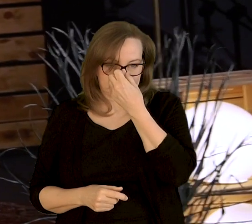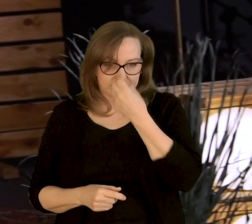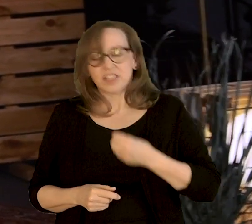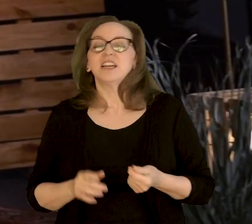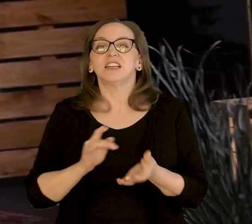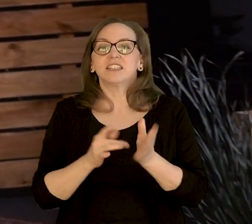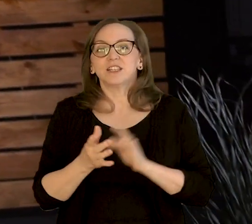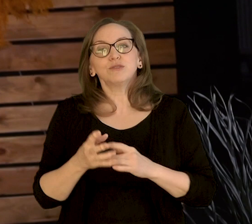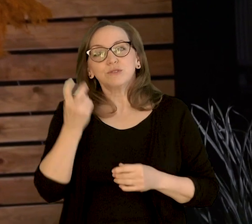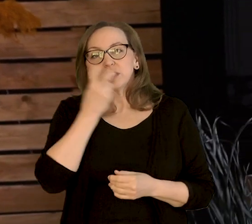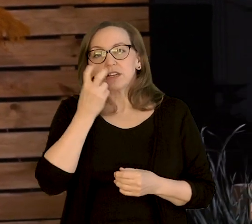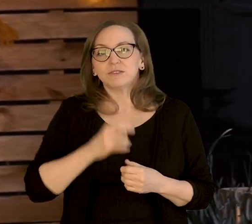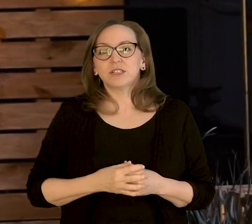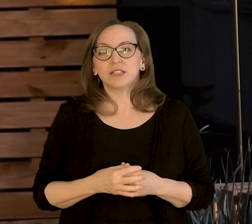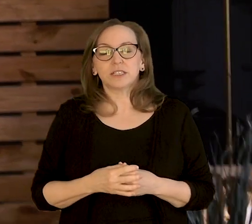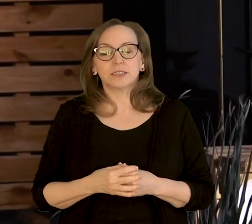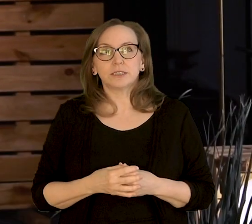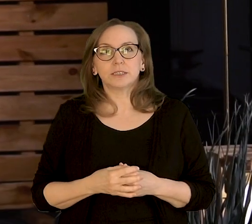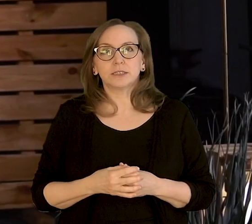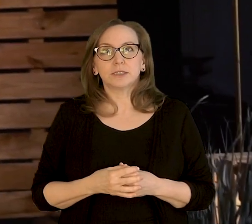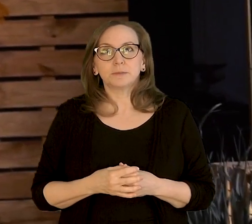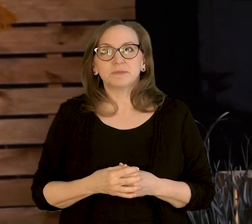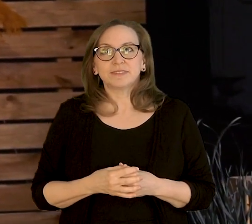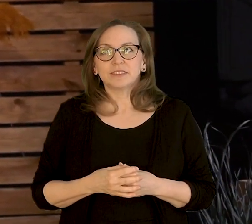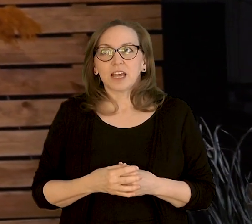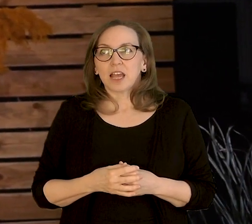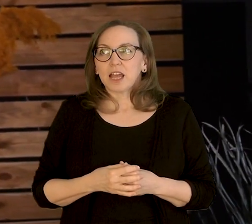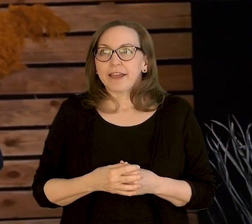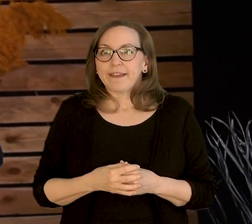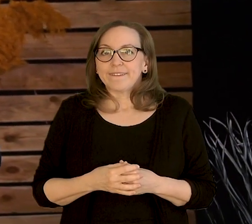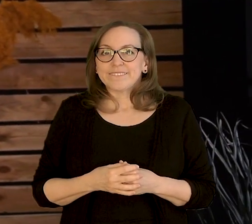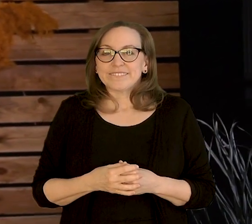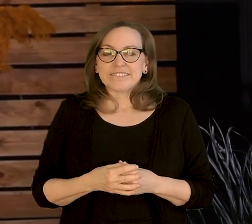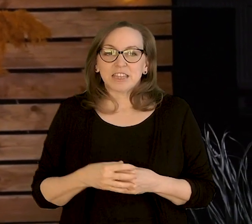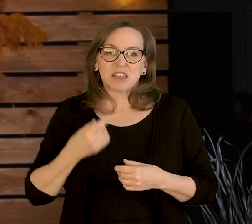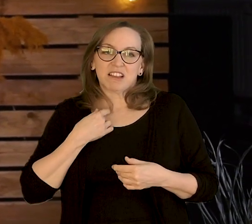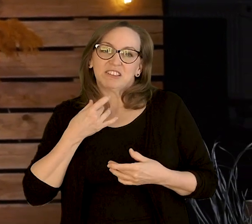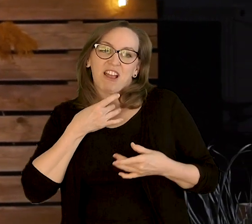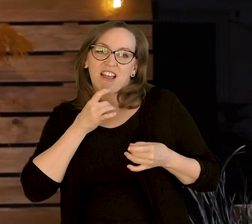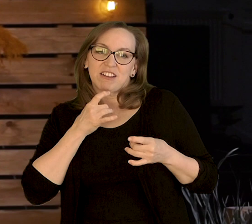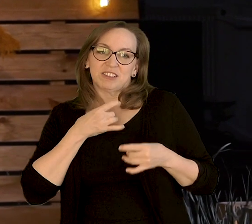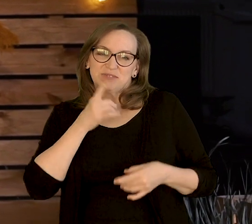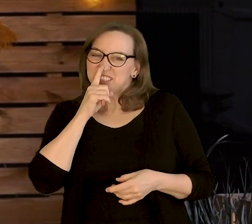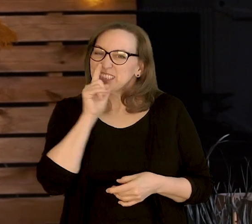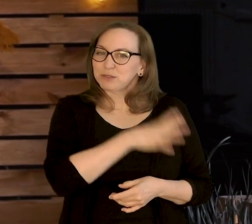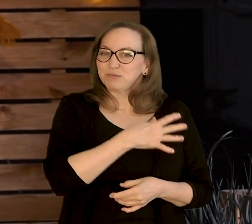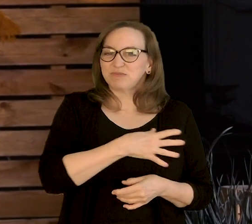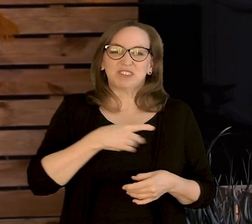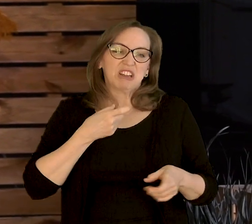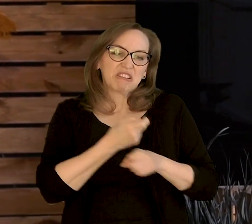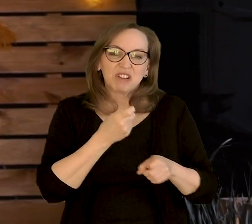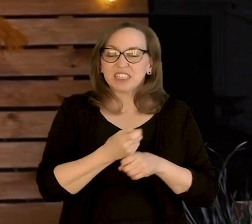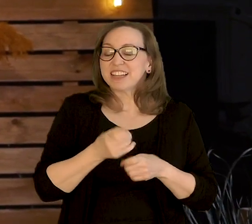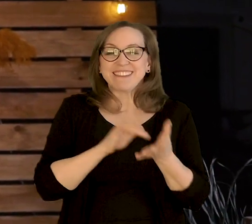Jezus, co ciekawe, w ogóle nie reaguje na te pogardliwe zaczepki.